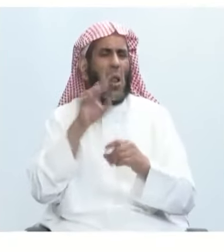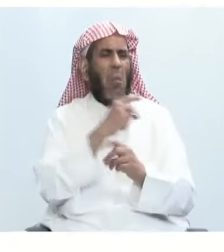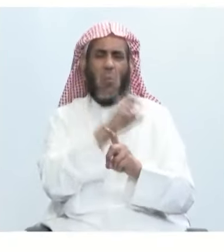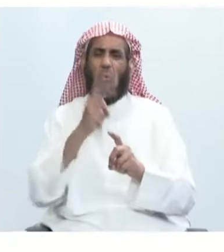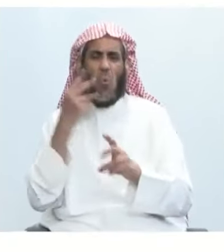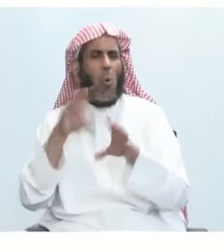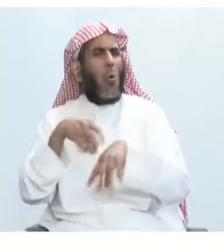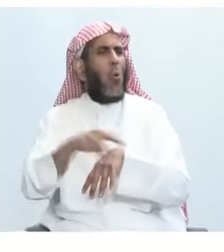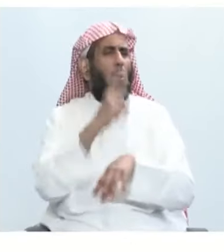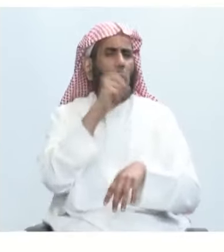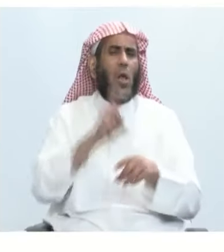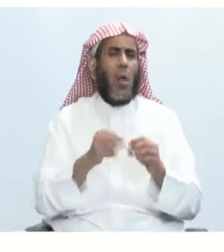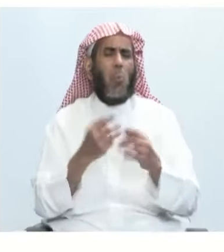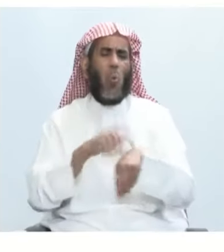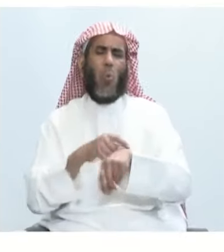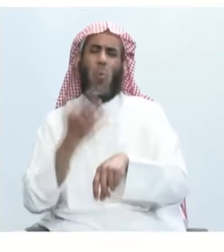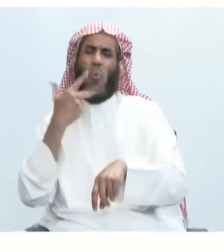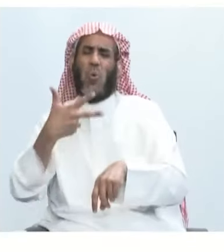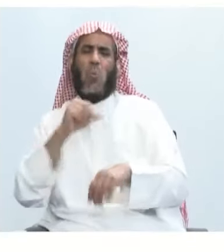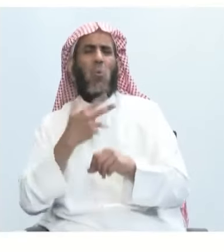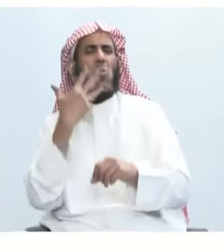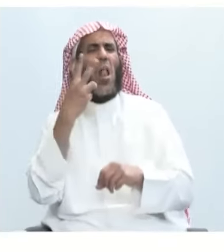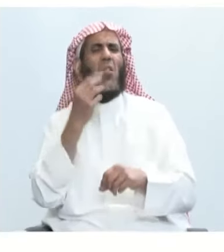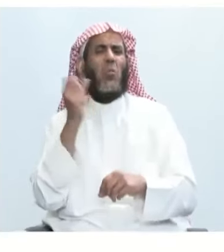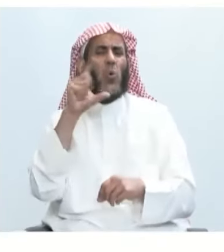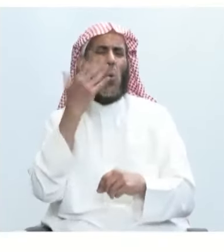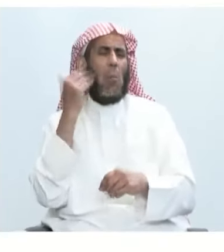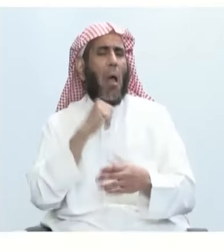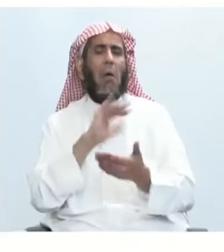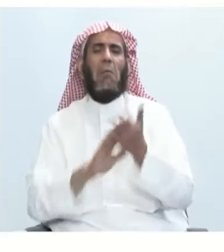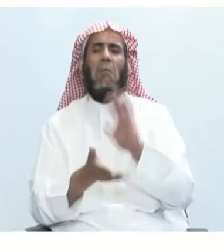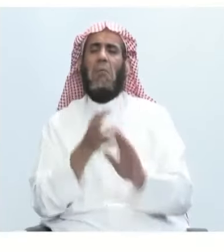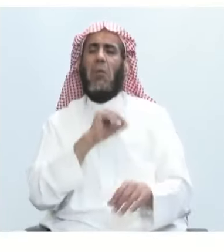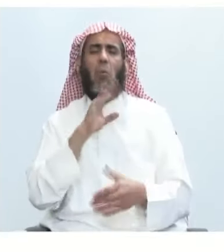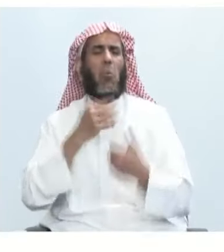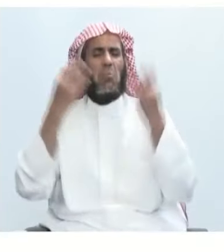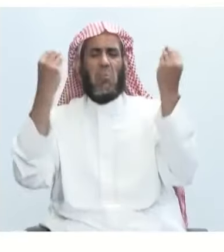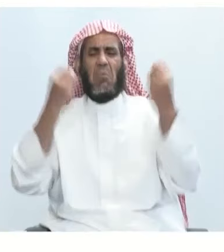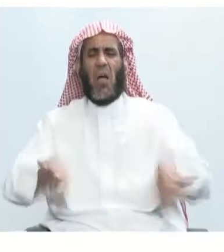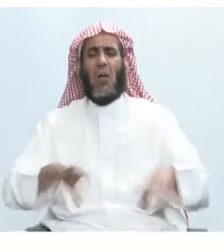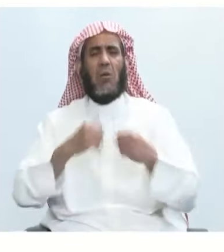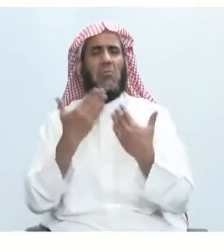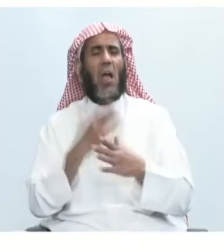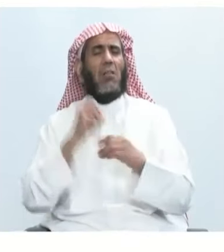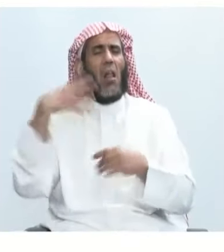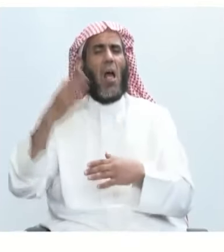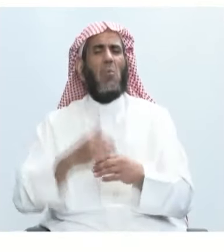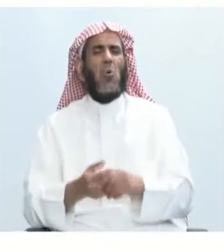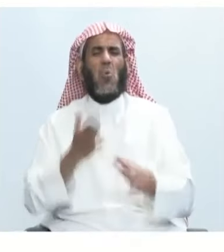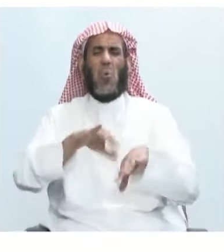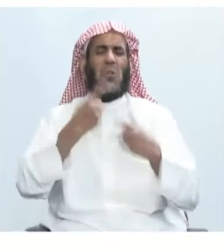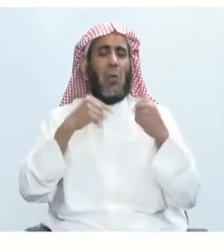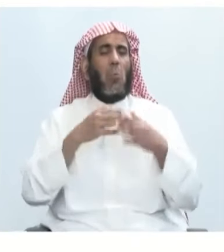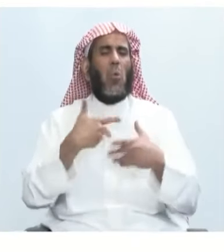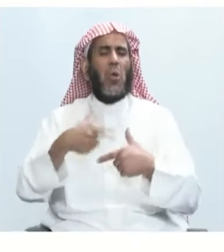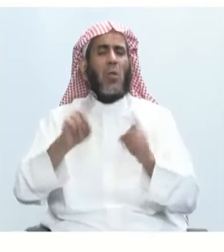مكانا الا وسال عنه مضى على غياب الابن ثلاثه اشهر لا فائده ضاع كل شيء انتهت احلامي وانسحقت حياتي لقد